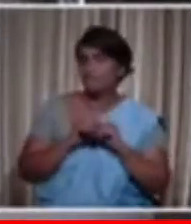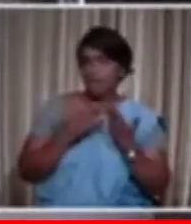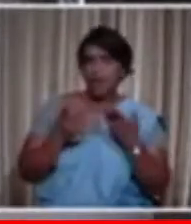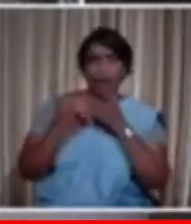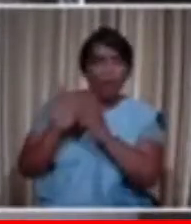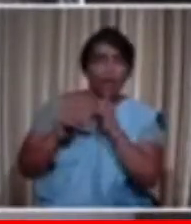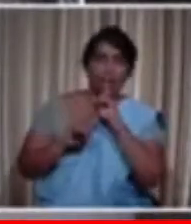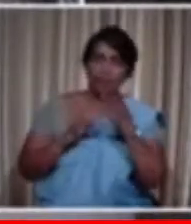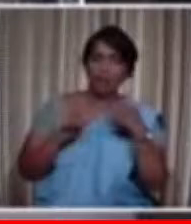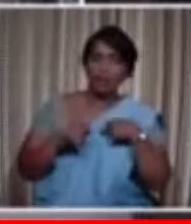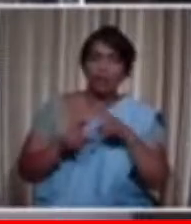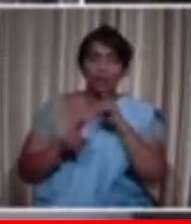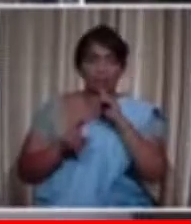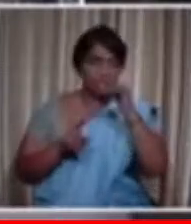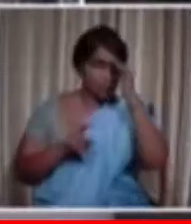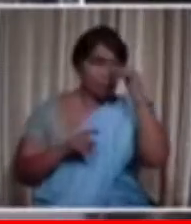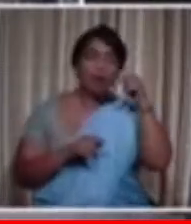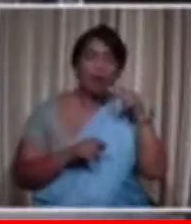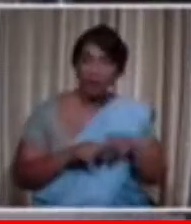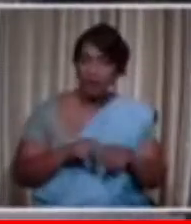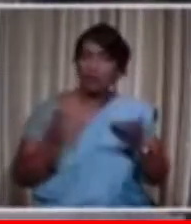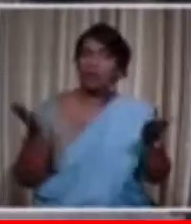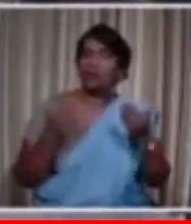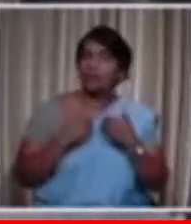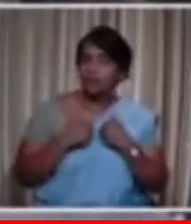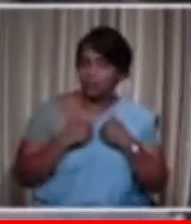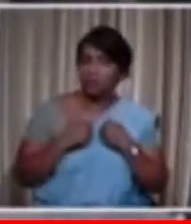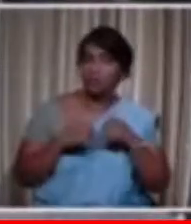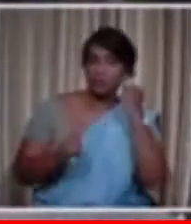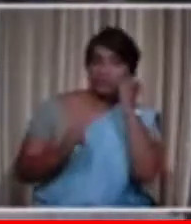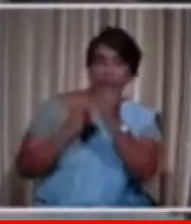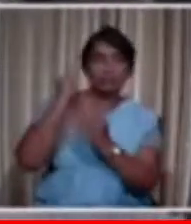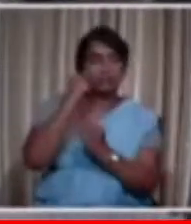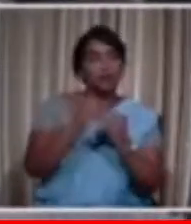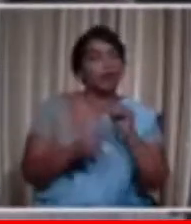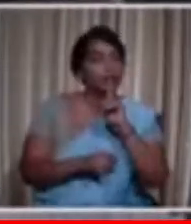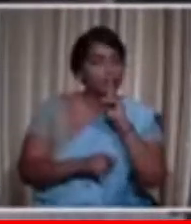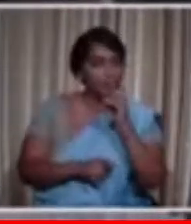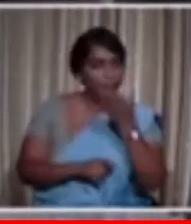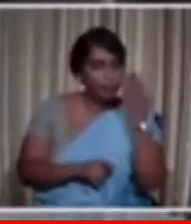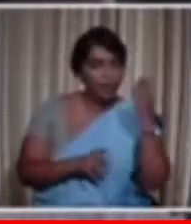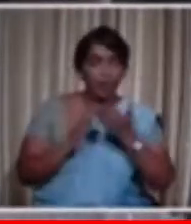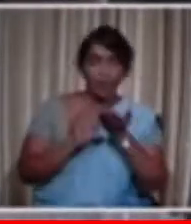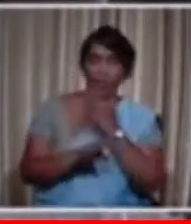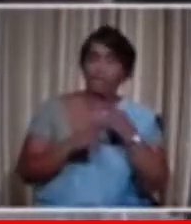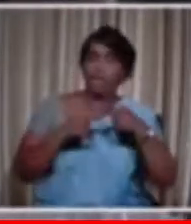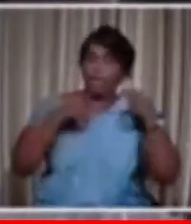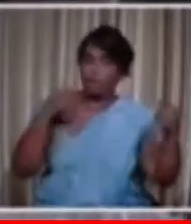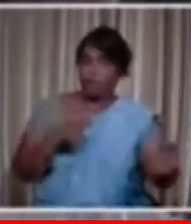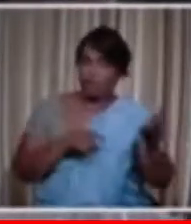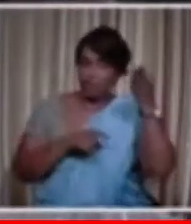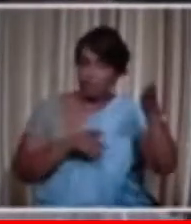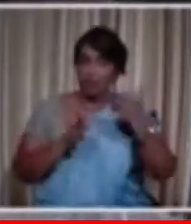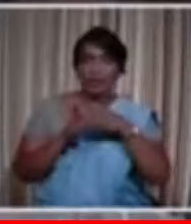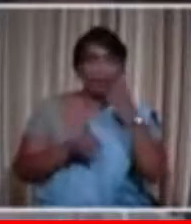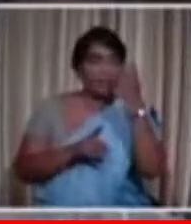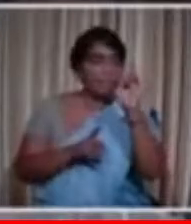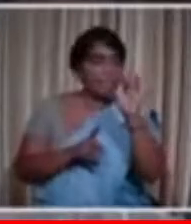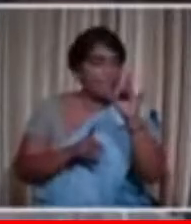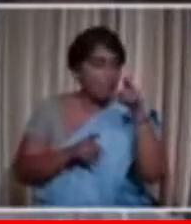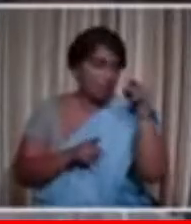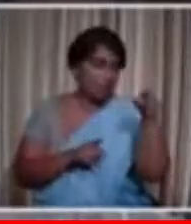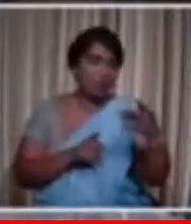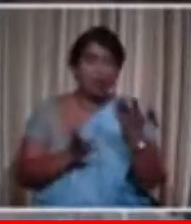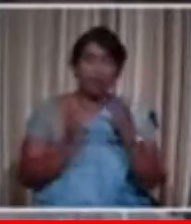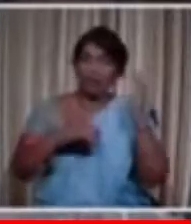කතානායකතුමනි කතානායකතුමනි අද අපට කෙනෙකුට චෝදනා කරන්න පුළුවන් පහුගිය විපක්ෂයේ සිටි ඔබ 2015 දී ඔබ